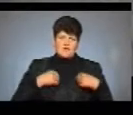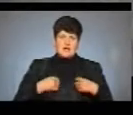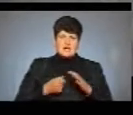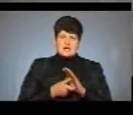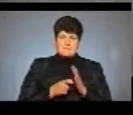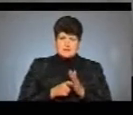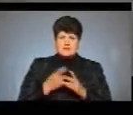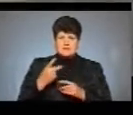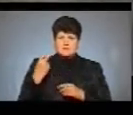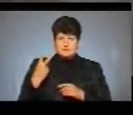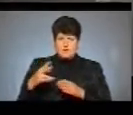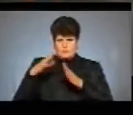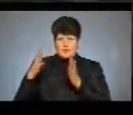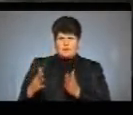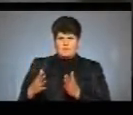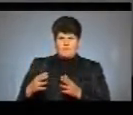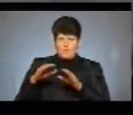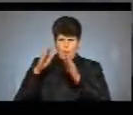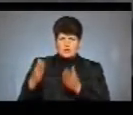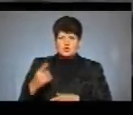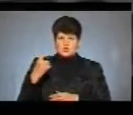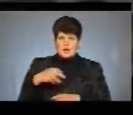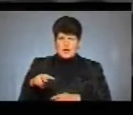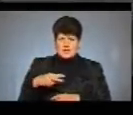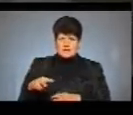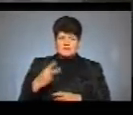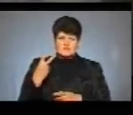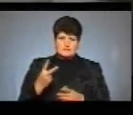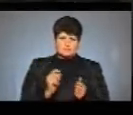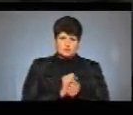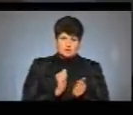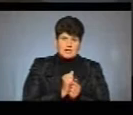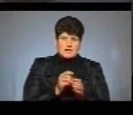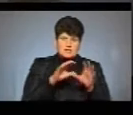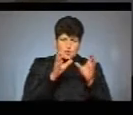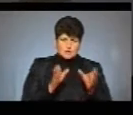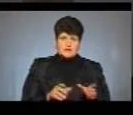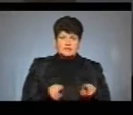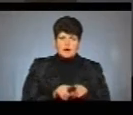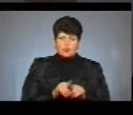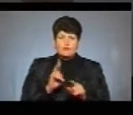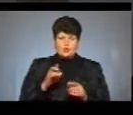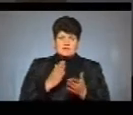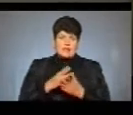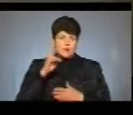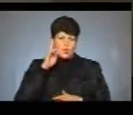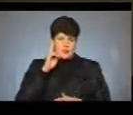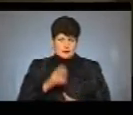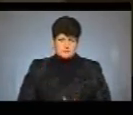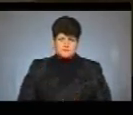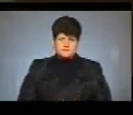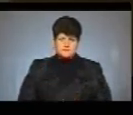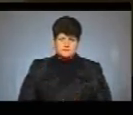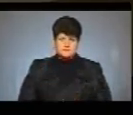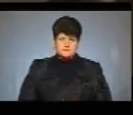2 бойлери об'ємом 100 літрів, 2 умивальники, 2 дзеркала та сушарка для рушників. Також у блоці – туалет.